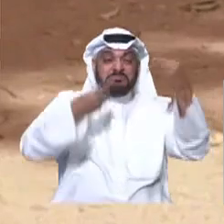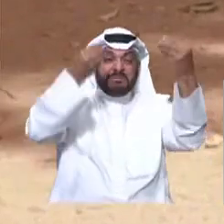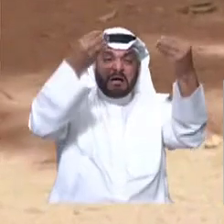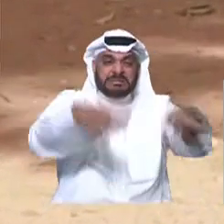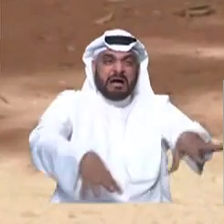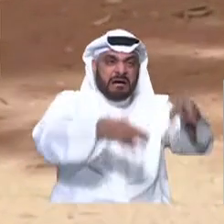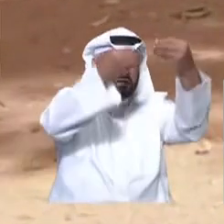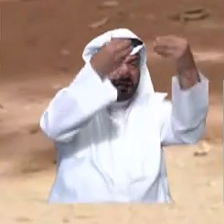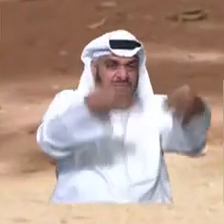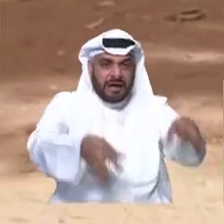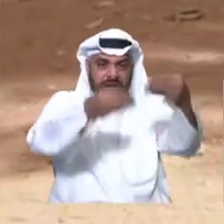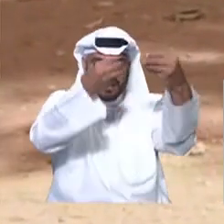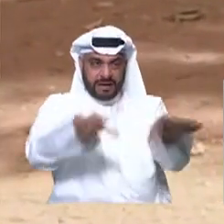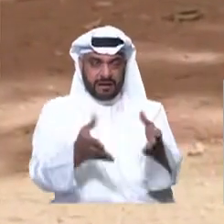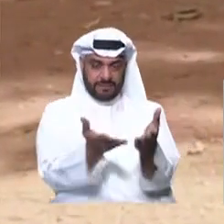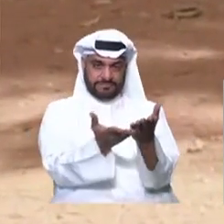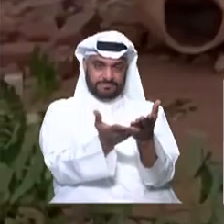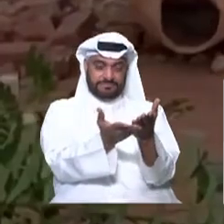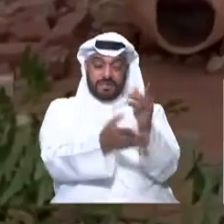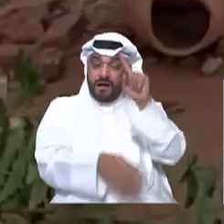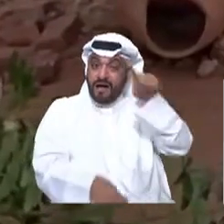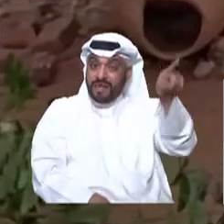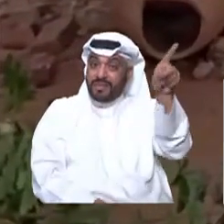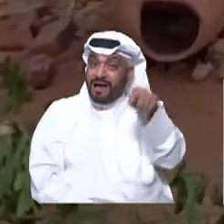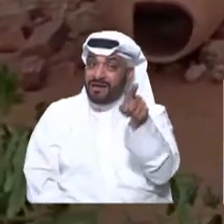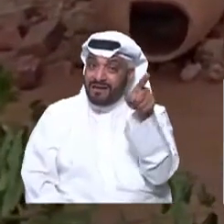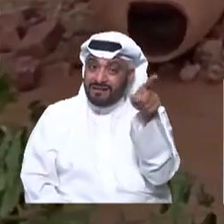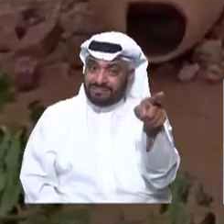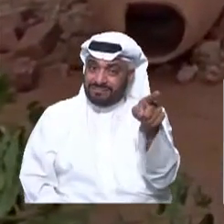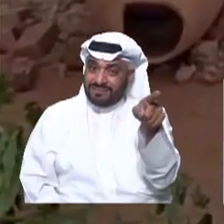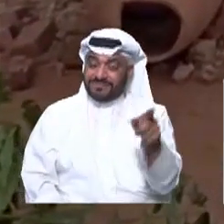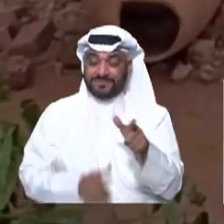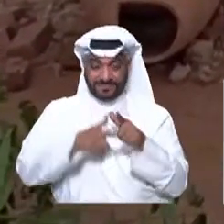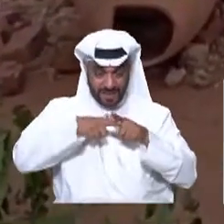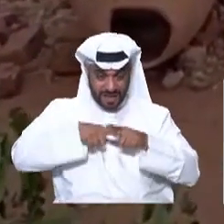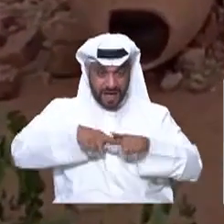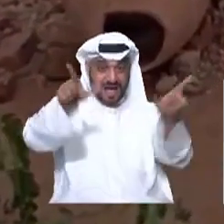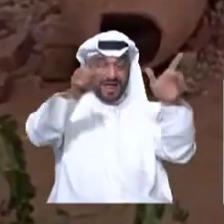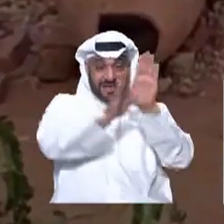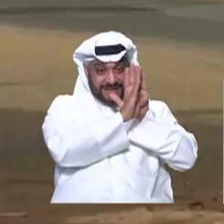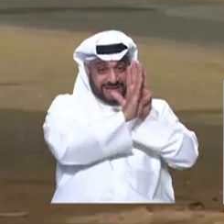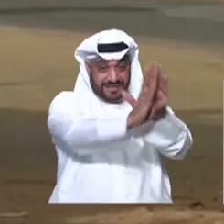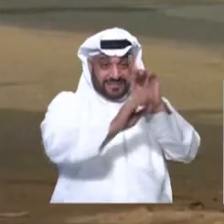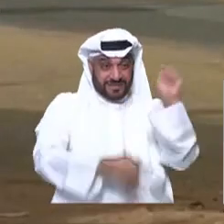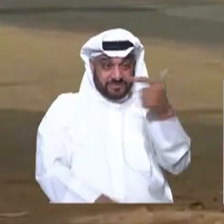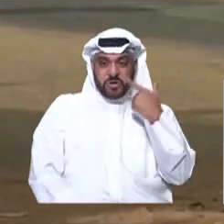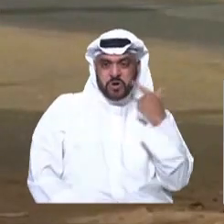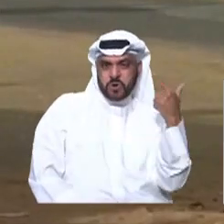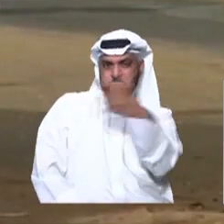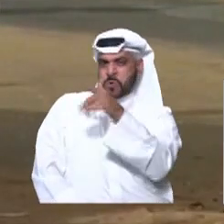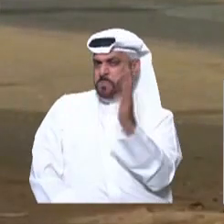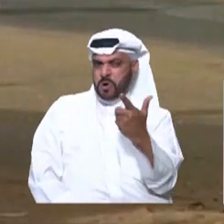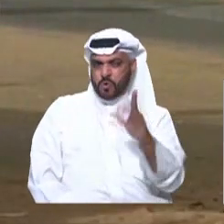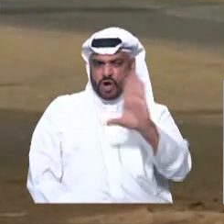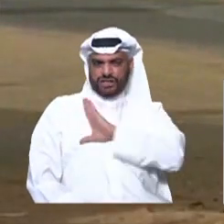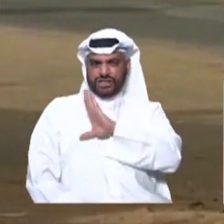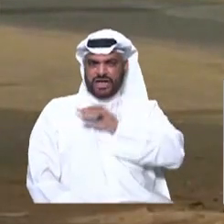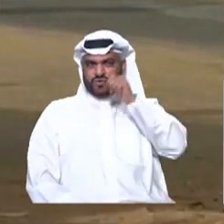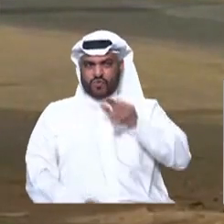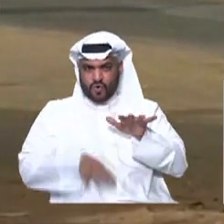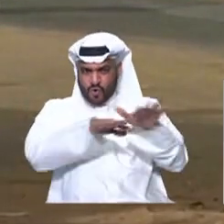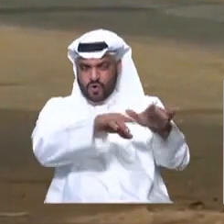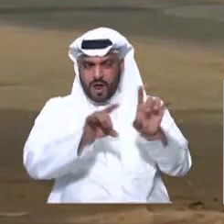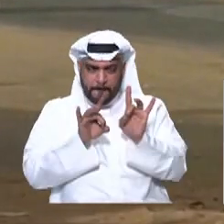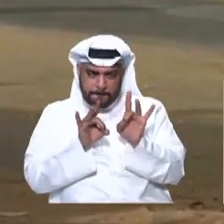الاليات العسكريه وسقوط قتله في المقابل قالت قوات الدعم السريع انها صدت محاولات الجيش للهجوم عليها